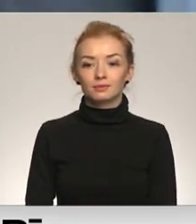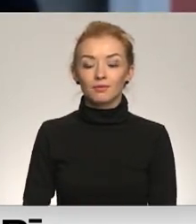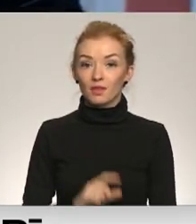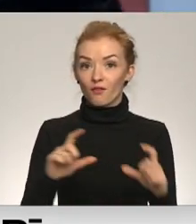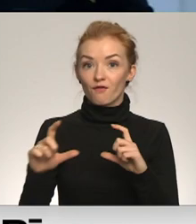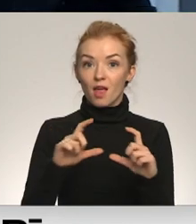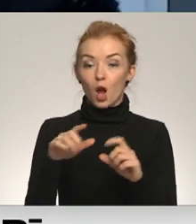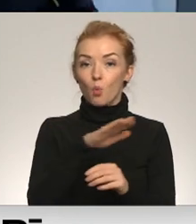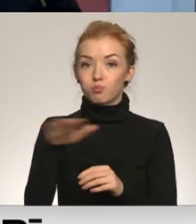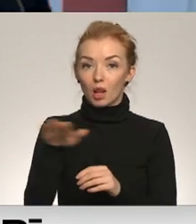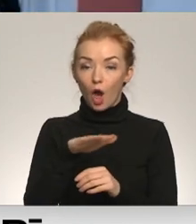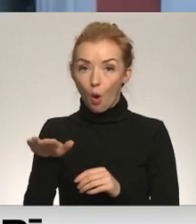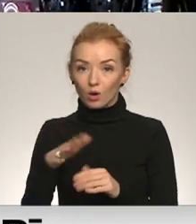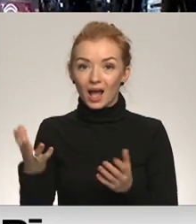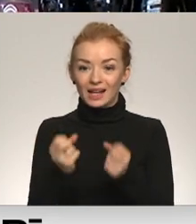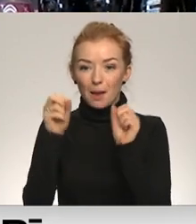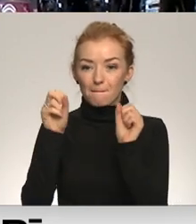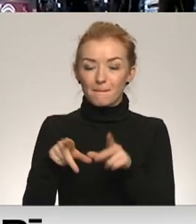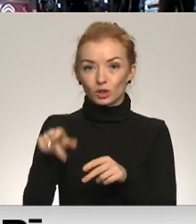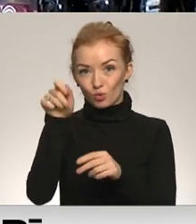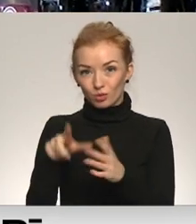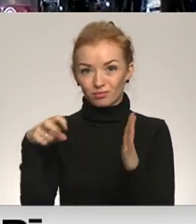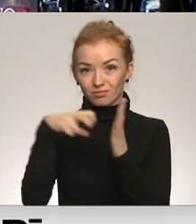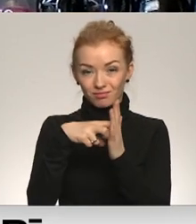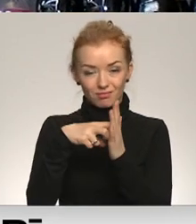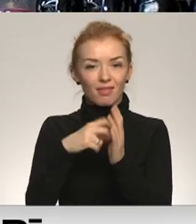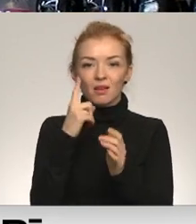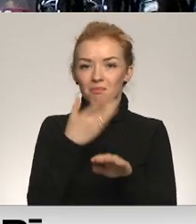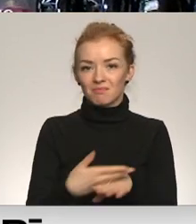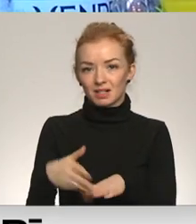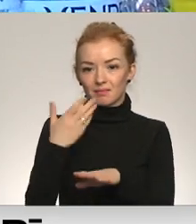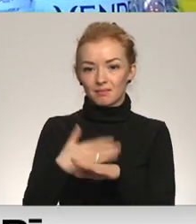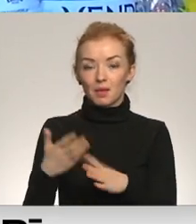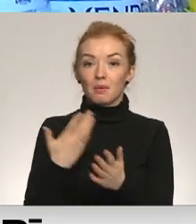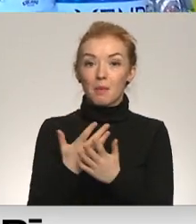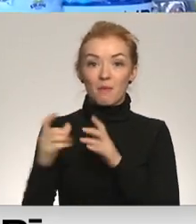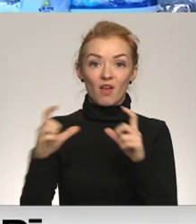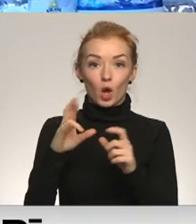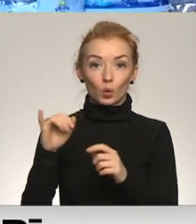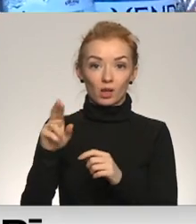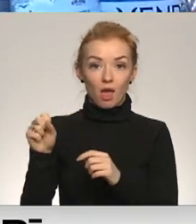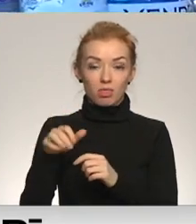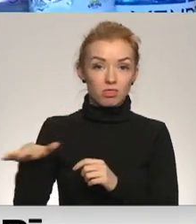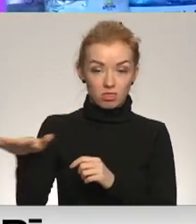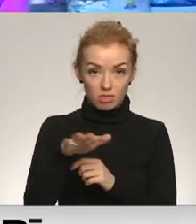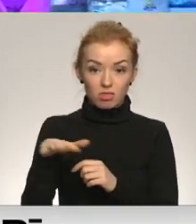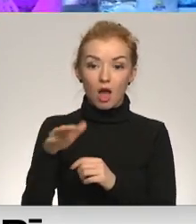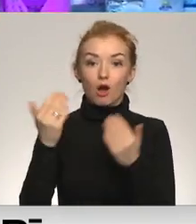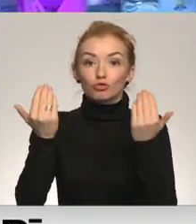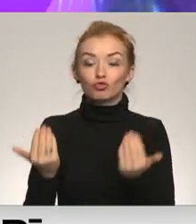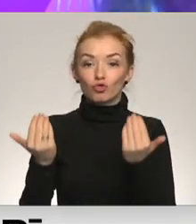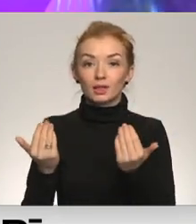Veikalu plaukti gan ar depozīta iepakojumu piepildīsies vien pakāpeniski. Piemēram, veikalā Rūjienā ar depozīta marķējumu